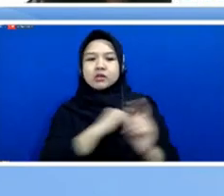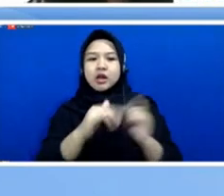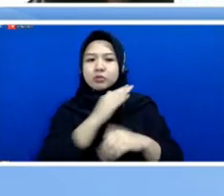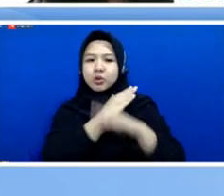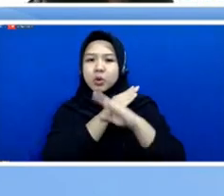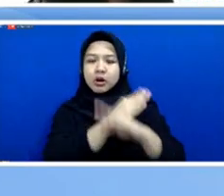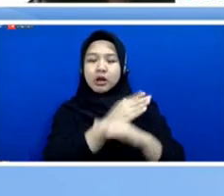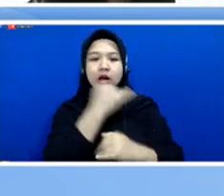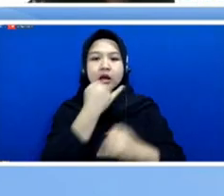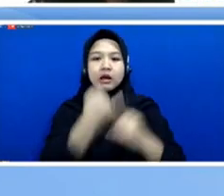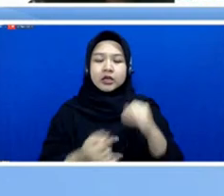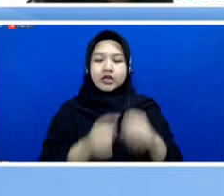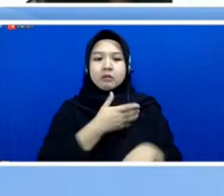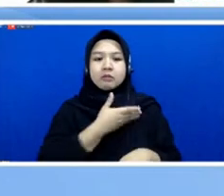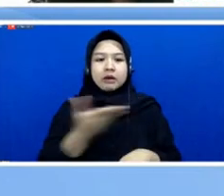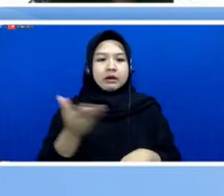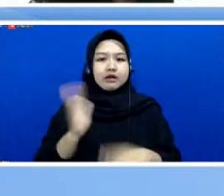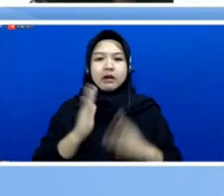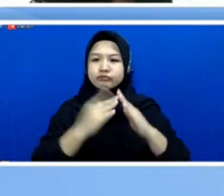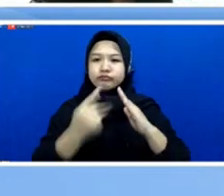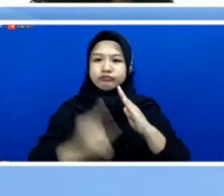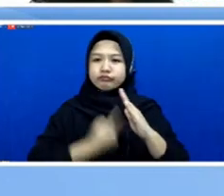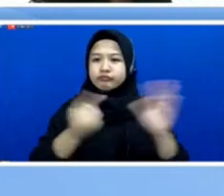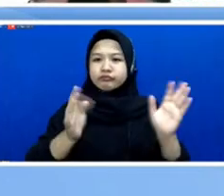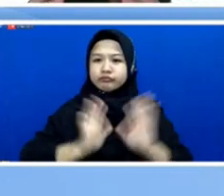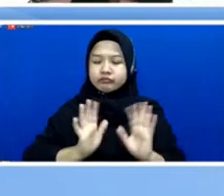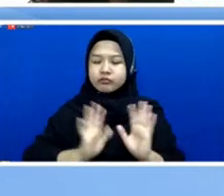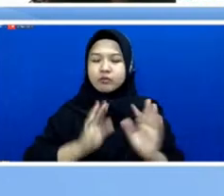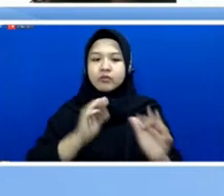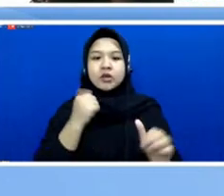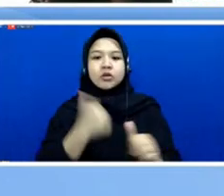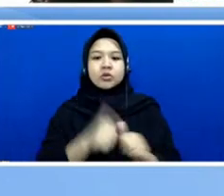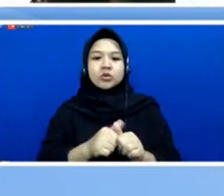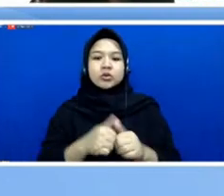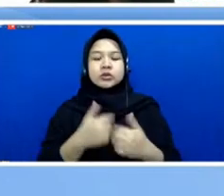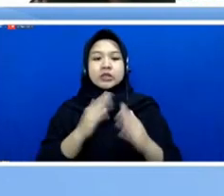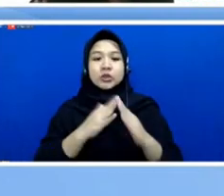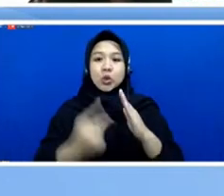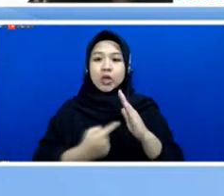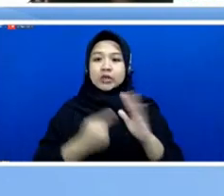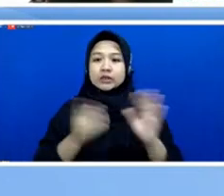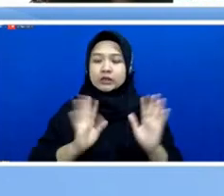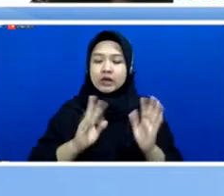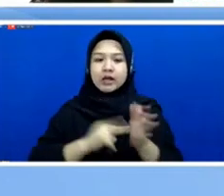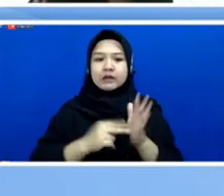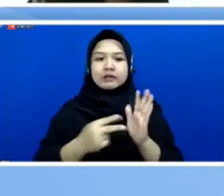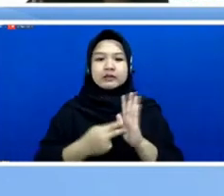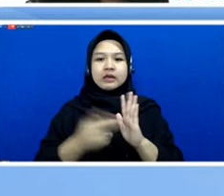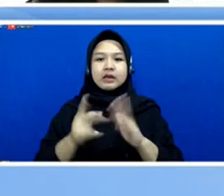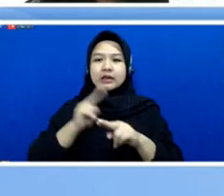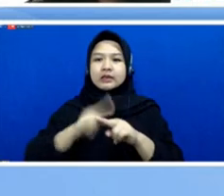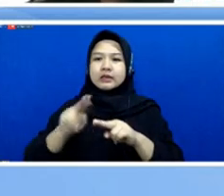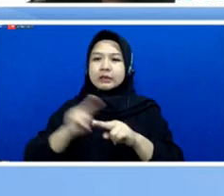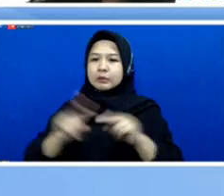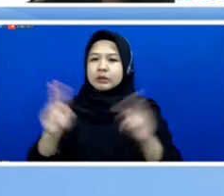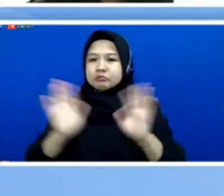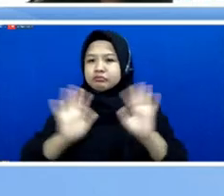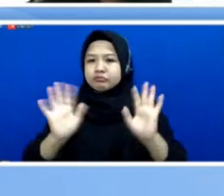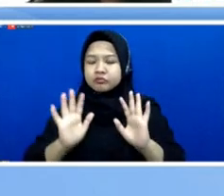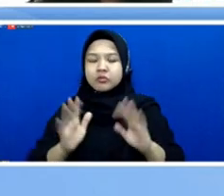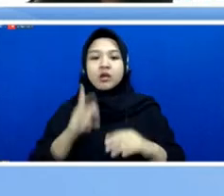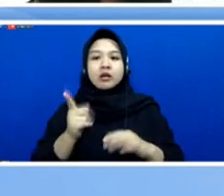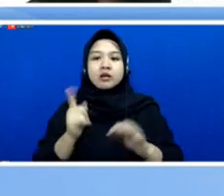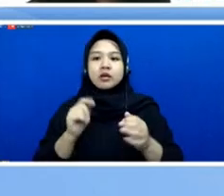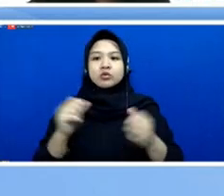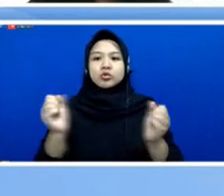akhirnya menyebabkan mereka tidak isolasi, dan kemudian juga karena tidak isolasi, berarti tidak di-treat ya. Tidak di-treat, kemudian ada peningkatan kematian